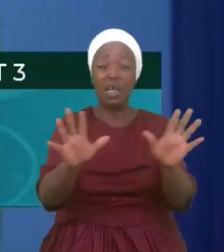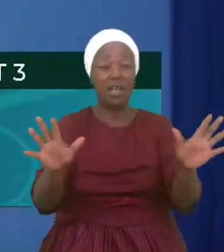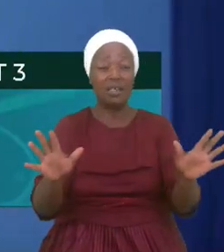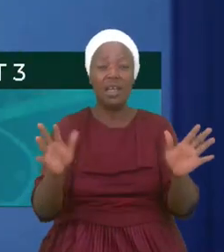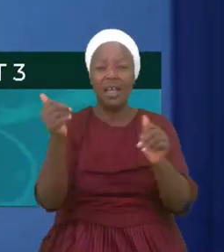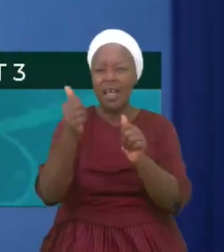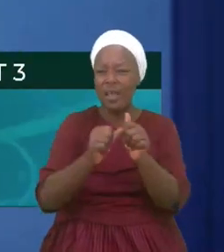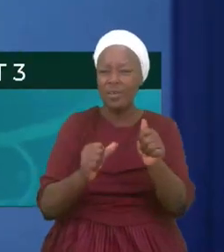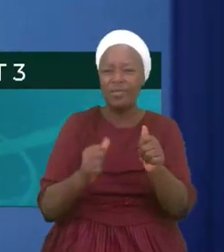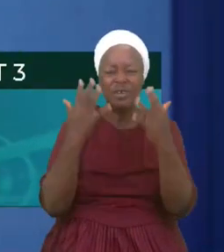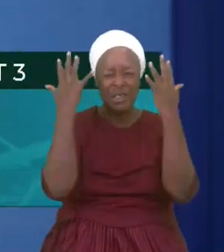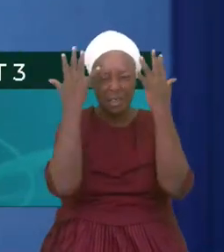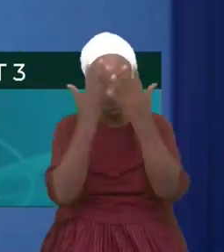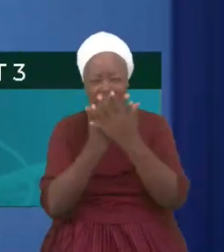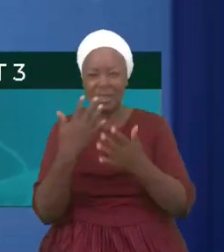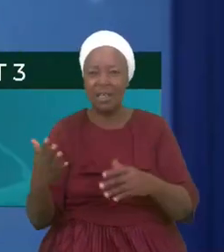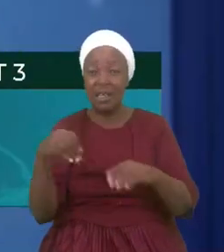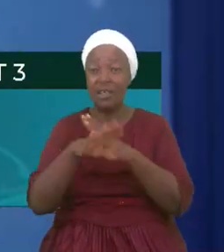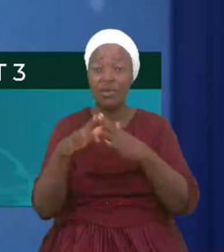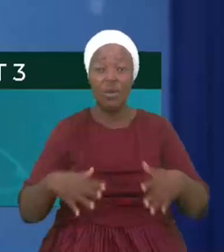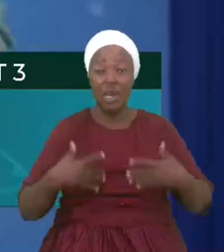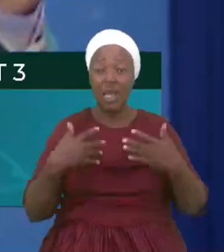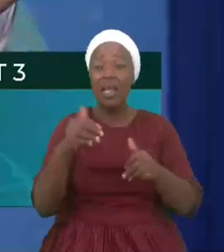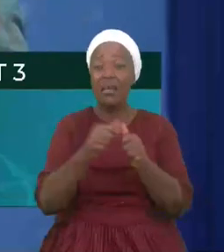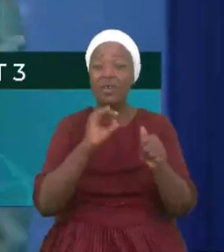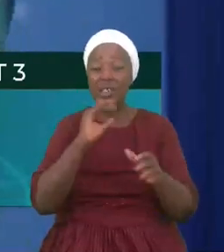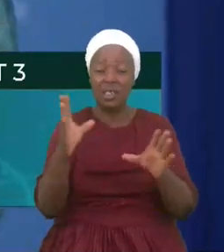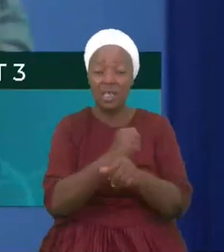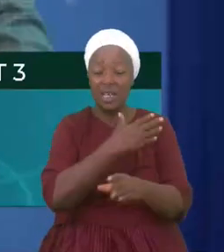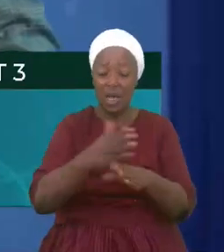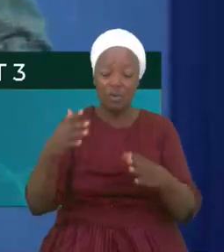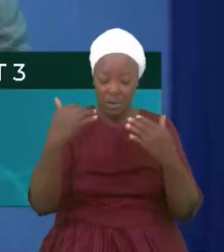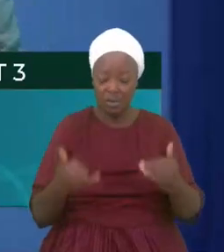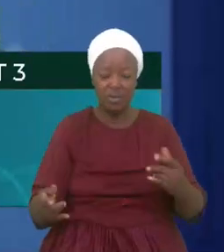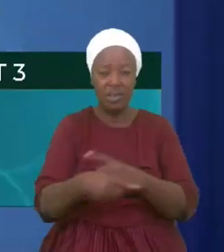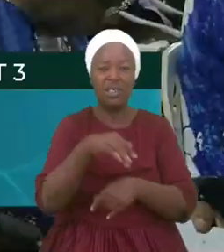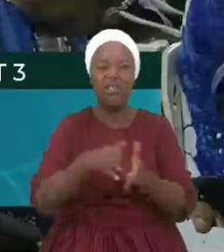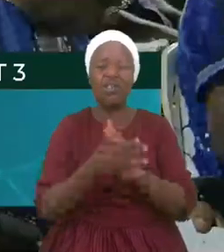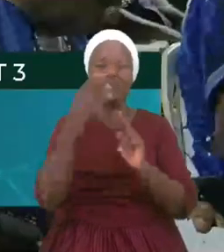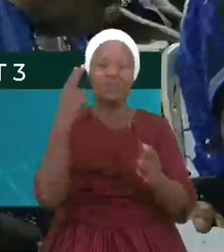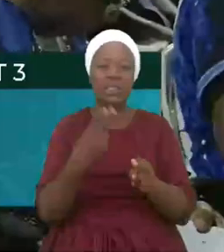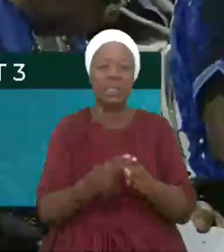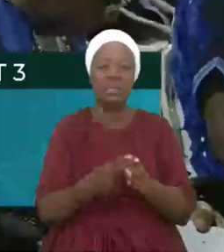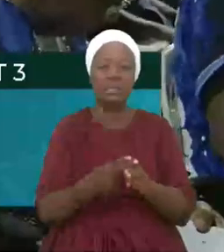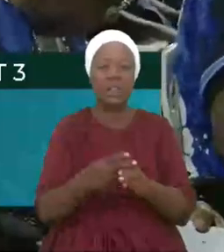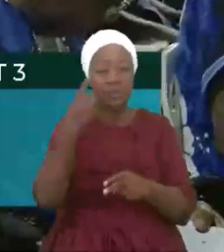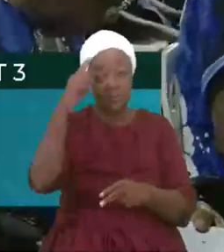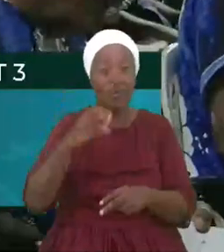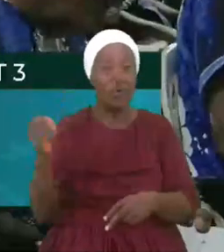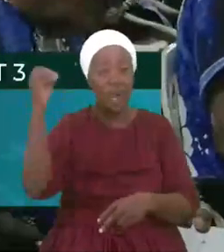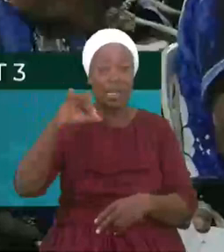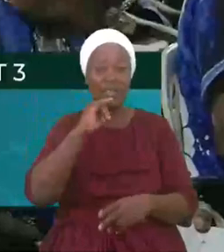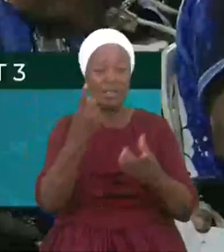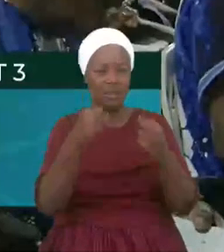lève-toi soit éclairé tout ce qui est triste trop sombre dans votre vie tout